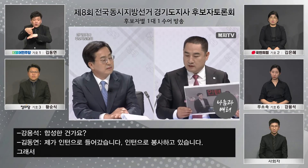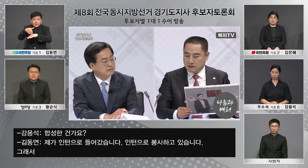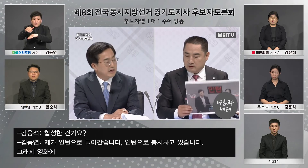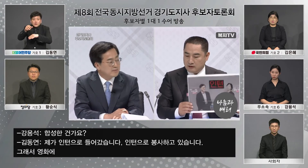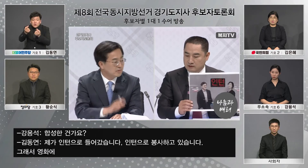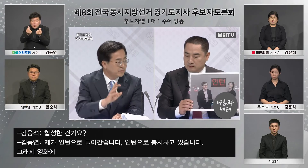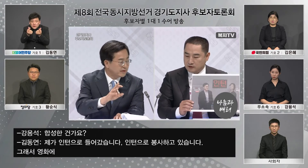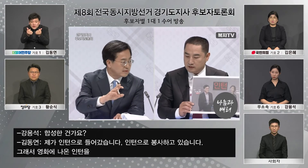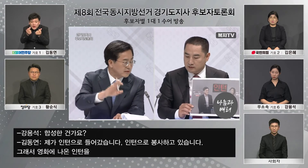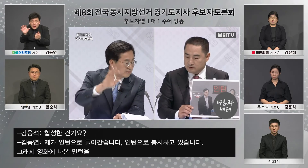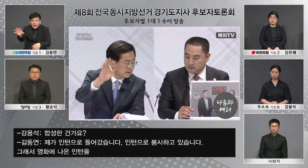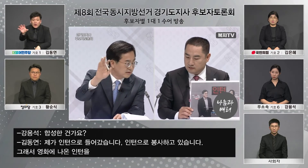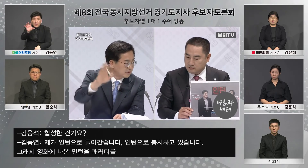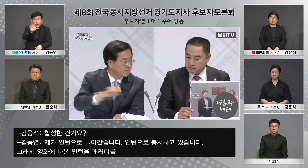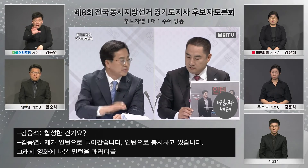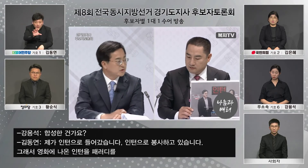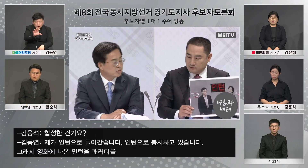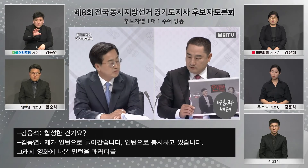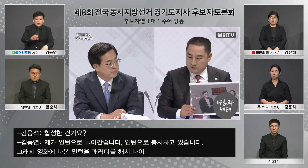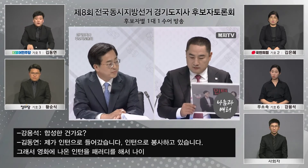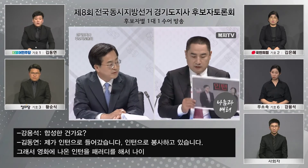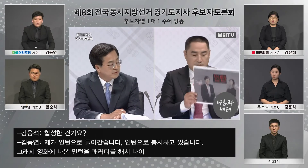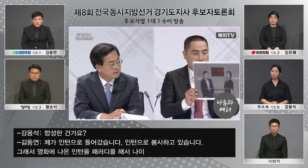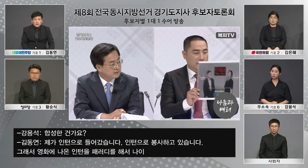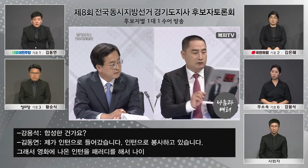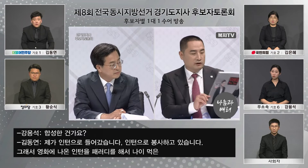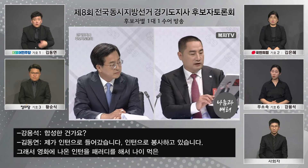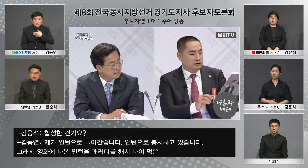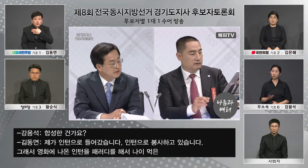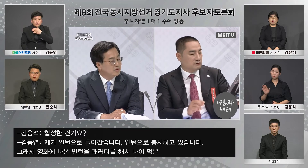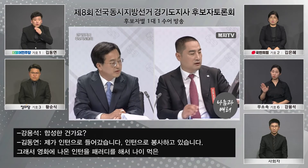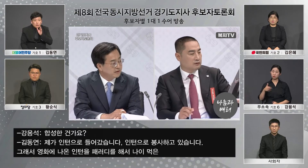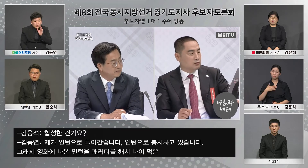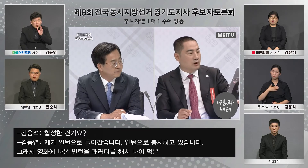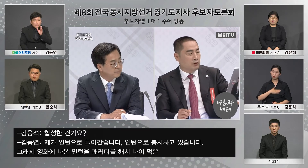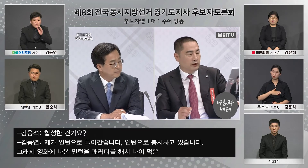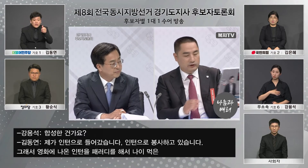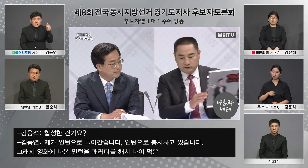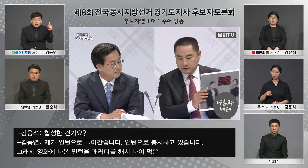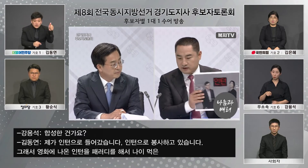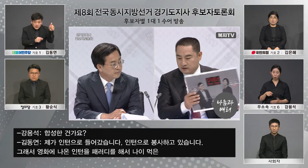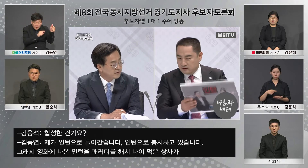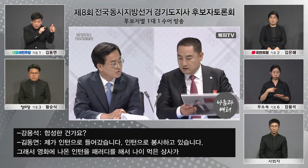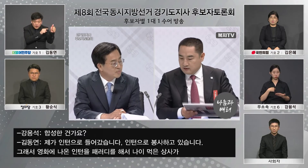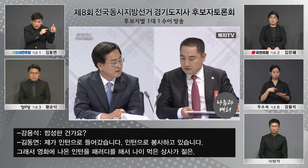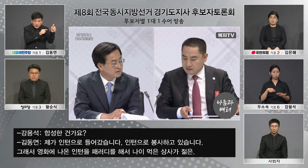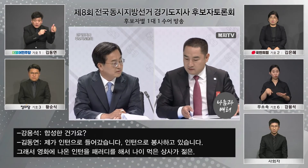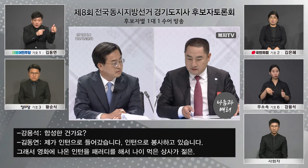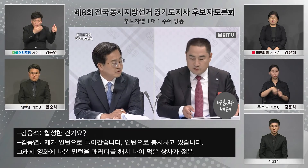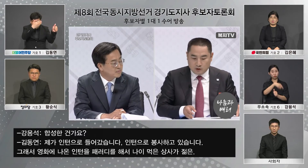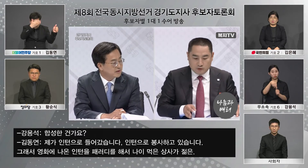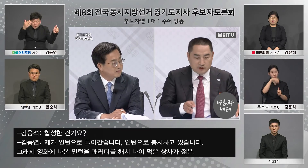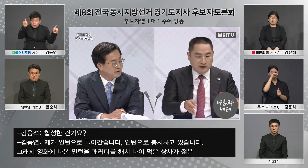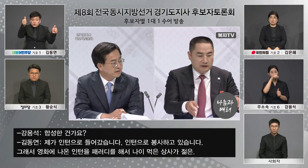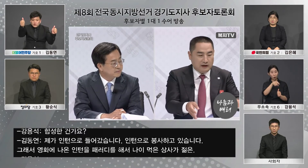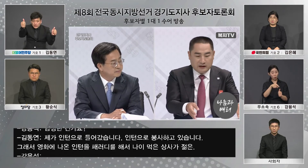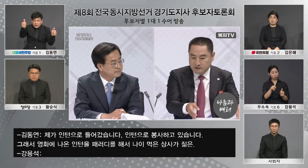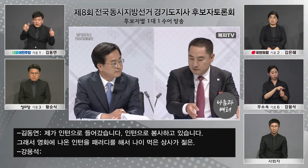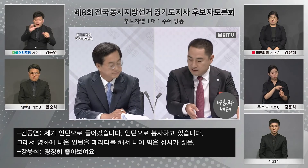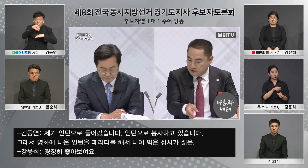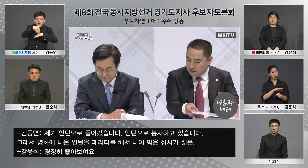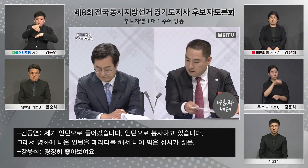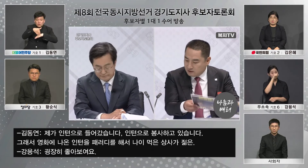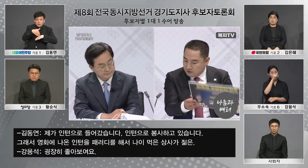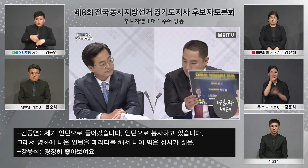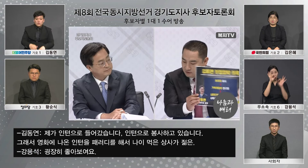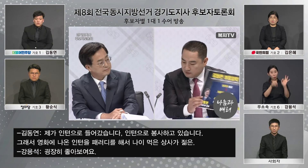네, 네. 그 나이 먹은 상사가 오히려 젊은 아니, 글쎄 하여간 굉장히 인턴이 되는. 좋아 보여요. 네. 내가 좋아 보니까 네, 좋아 감사합니다. 보이니까 네,